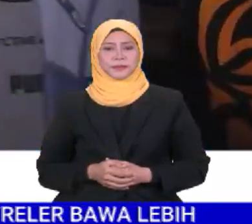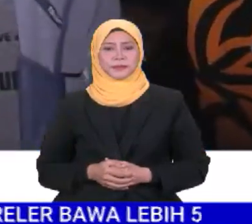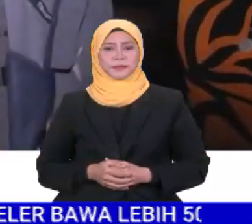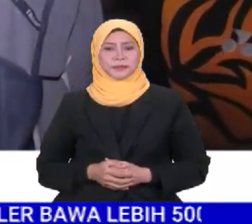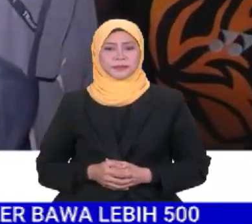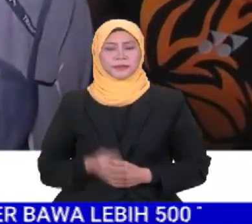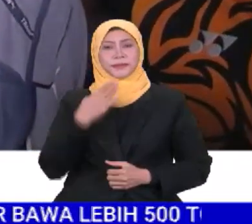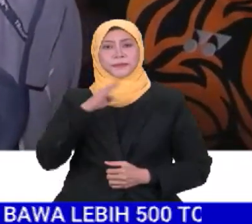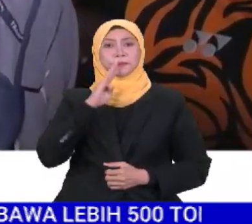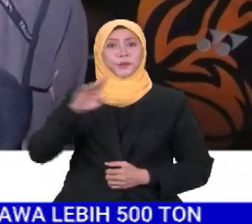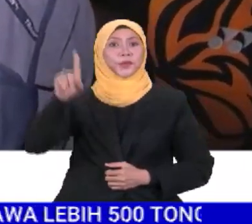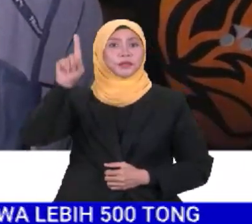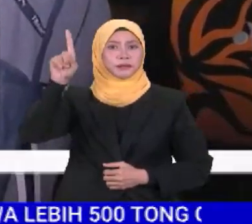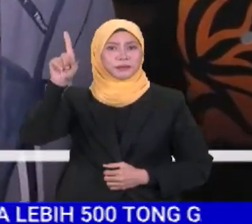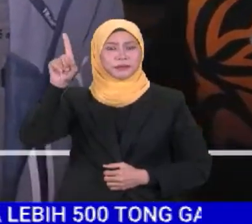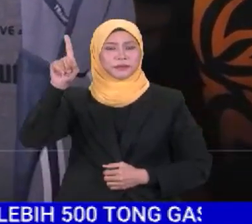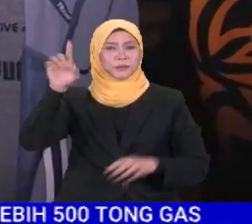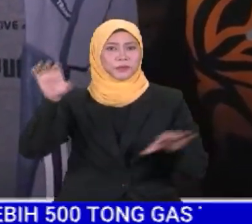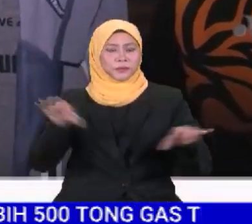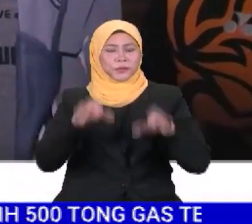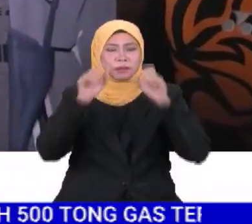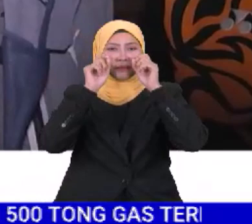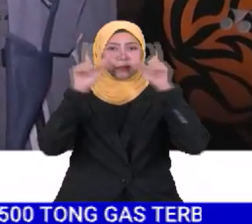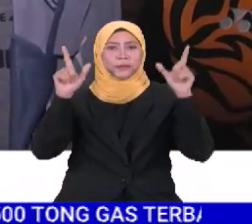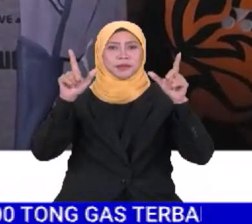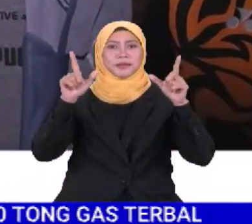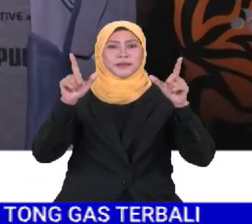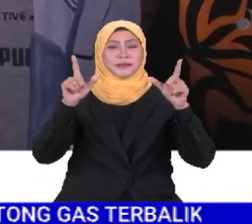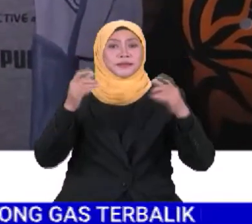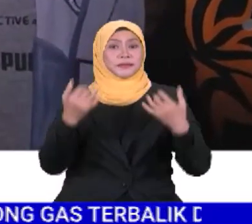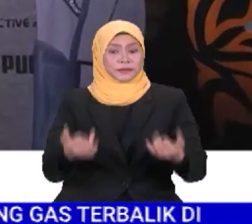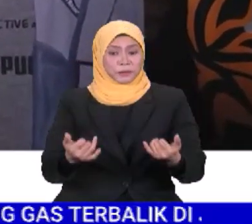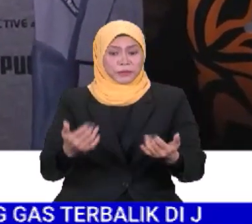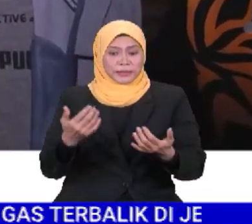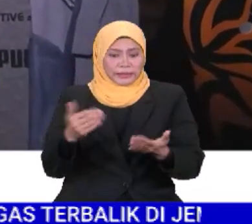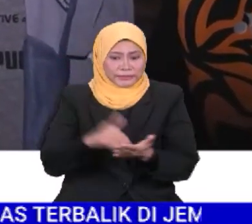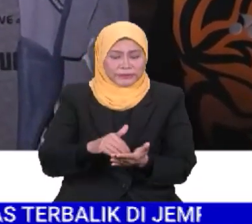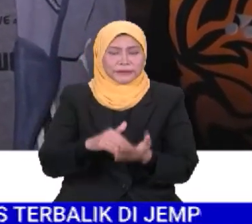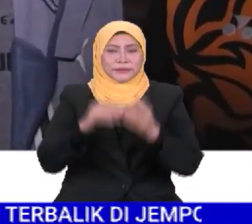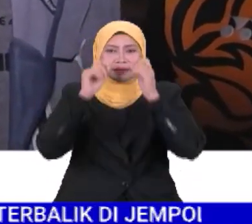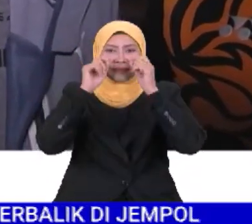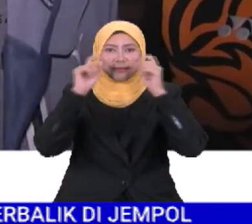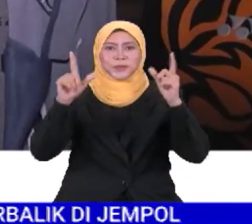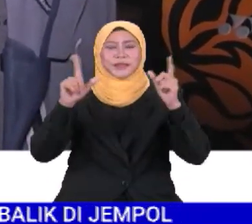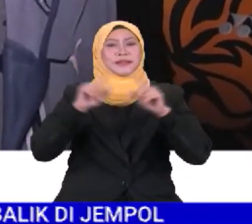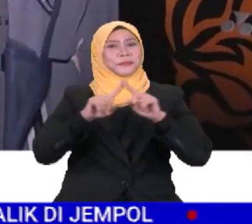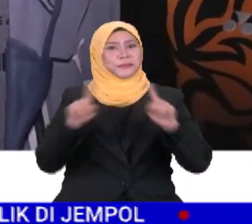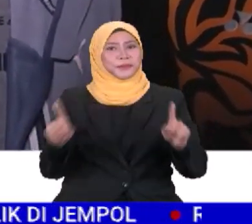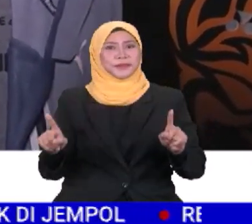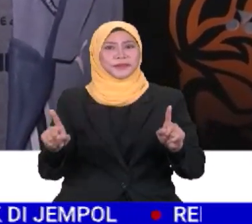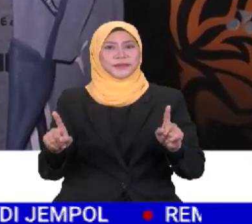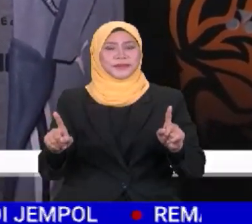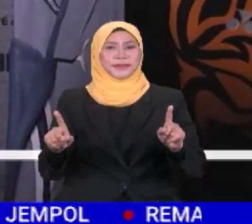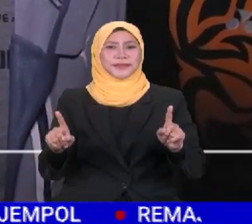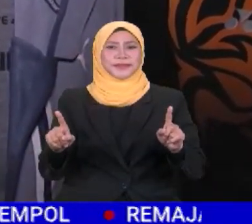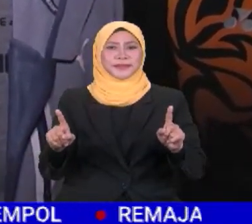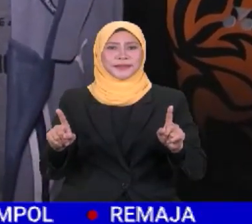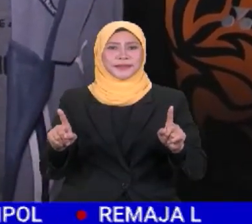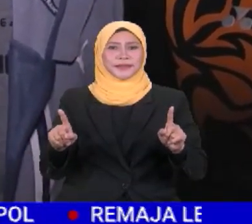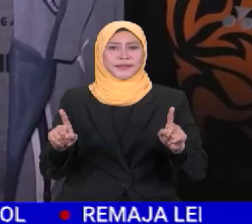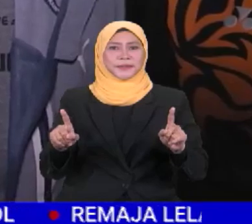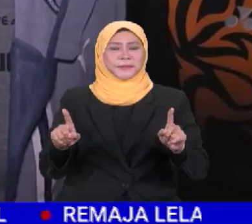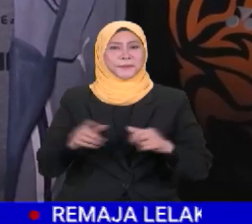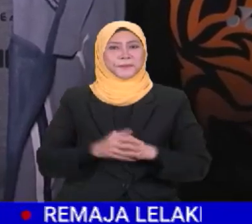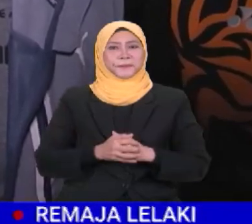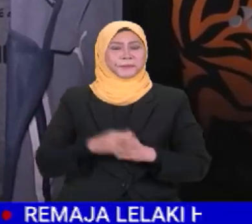Alhamdulillah kita telah buat kejutan dan hari ini pun nyari sebuah kejutan lagi tapi apakah anda